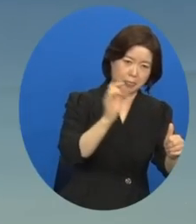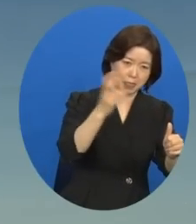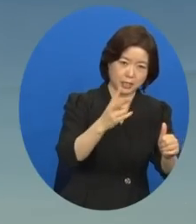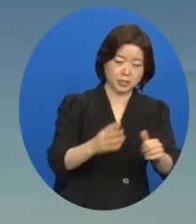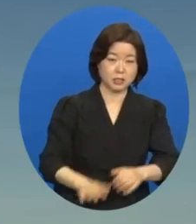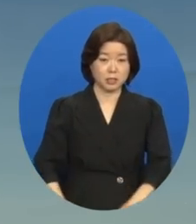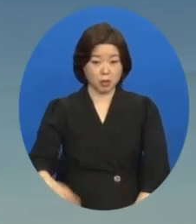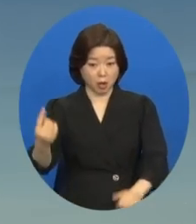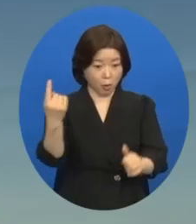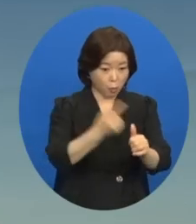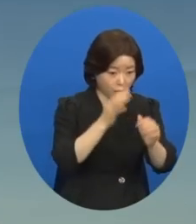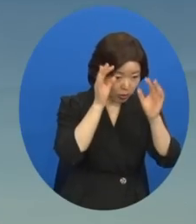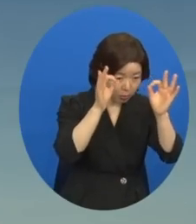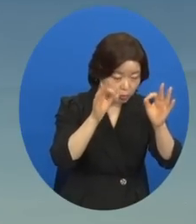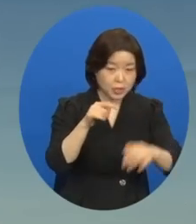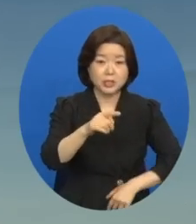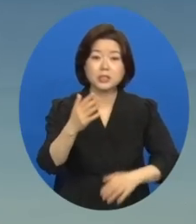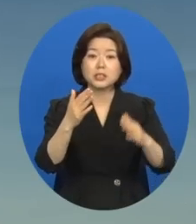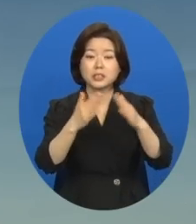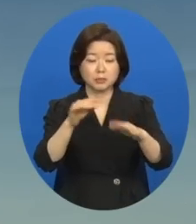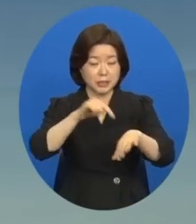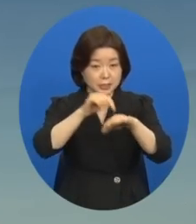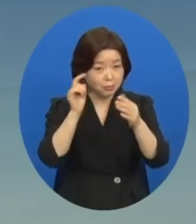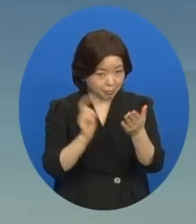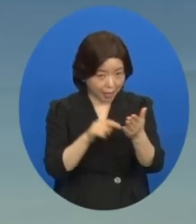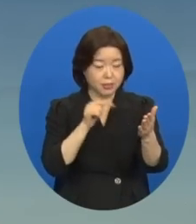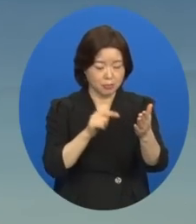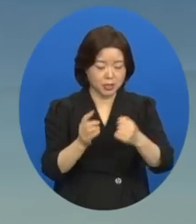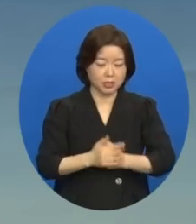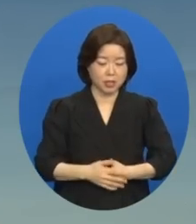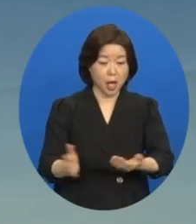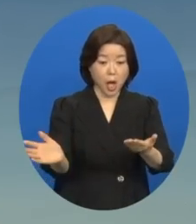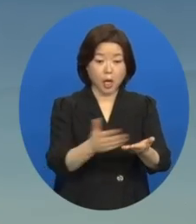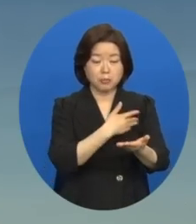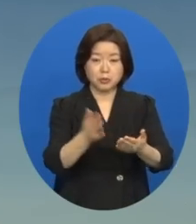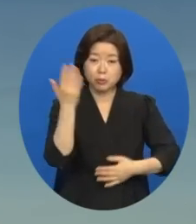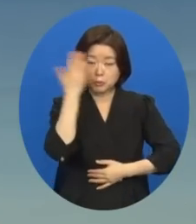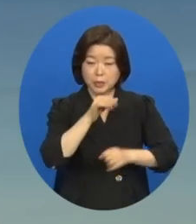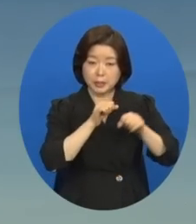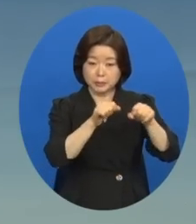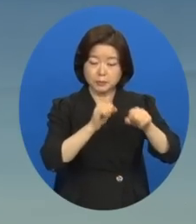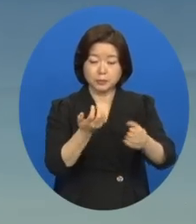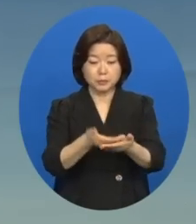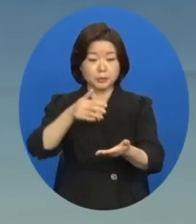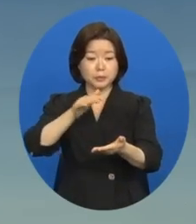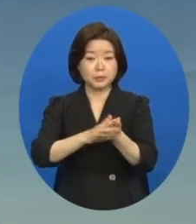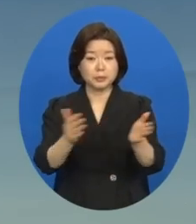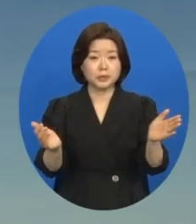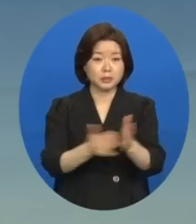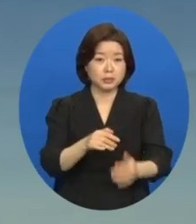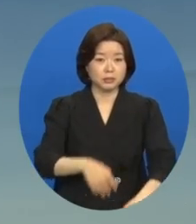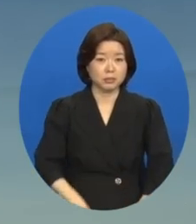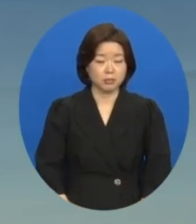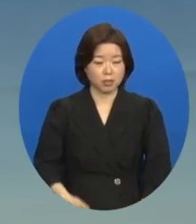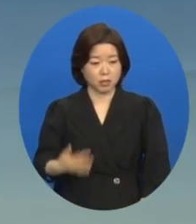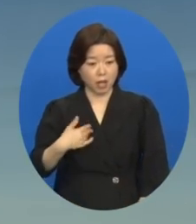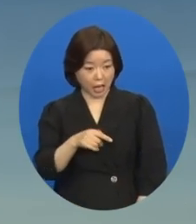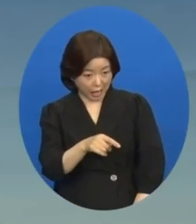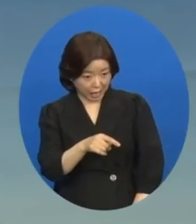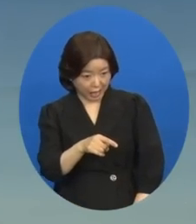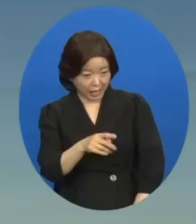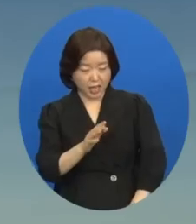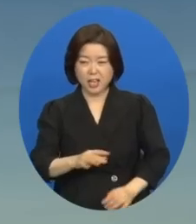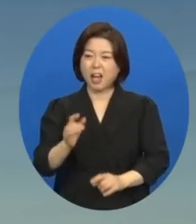와보니 그 집이, 그 사람의 그 마음이 비고 청소되고 수리되었거늘 이에 가서 저보다